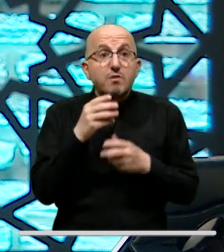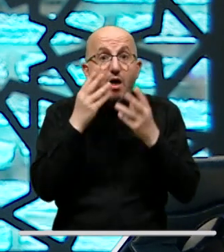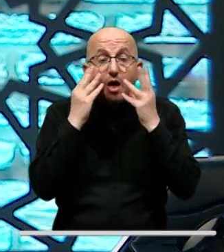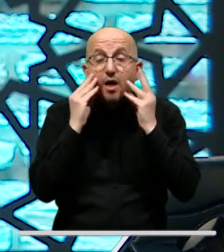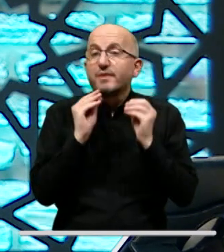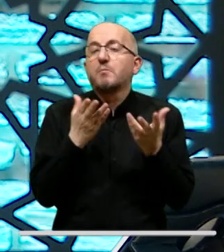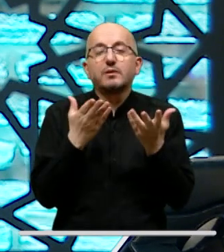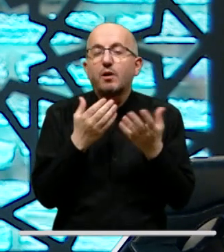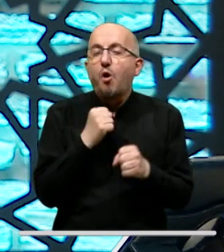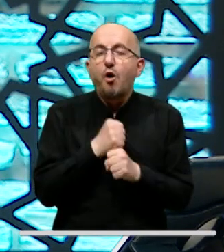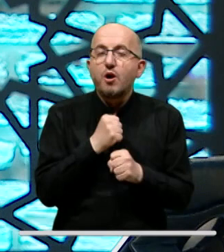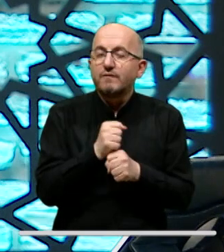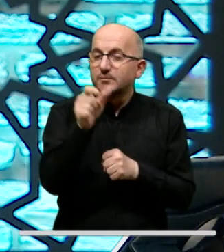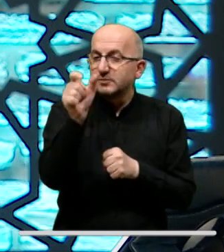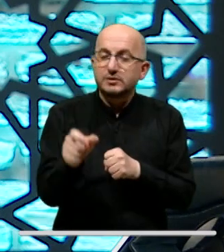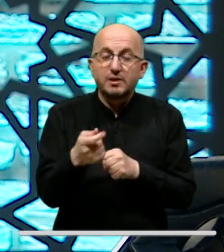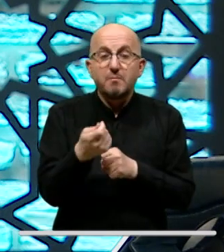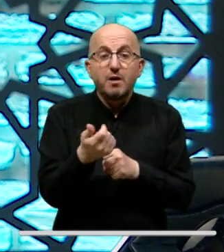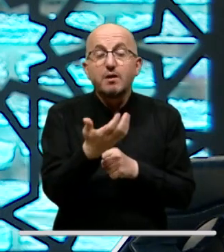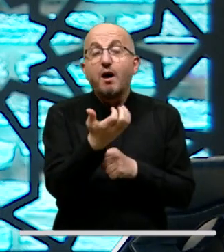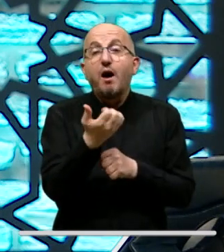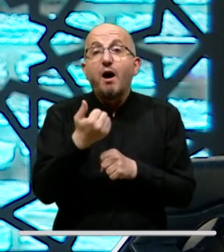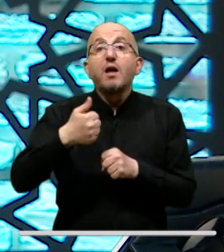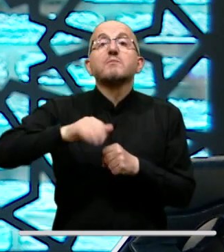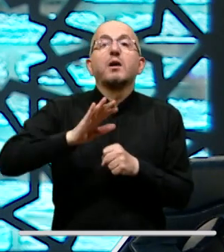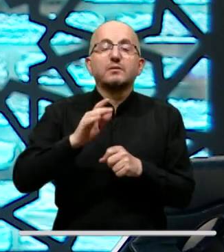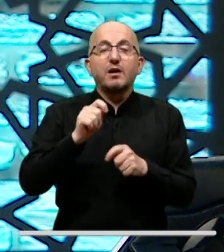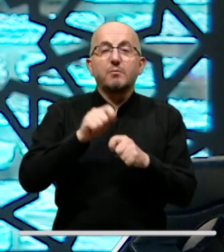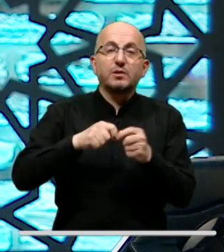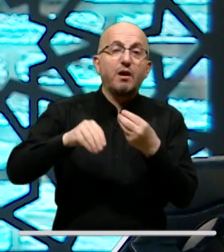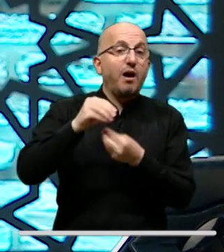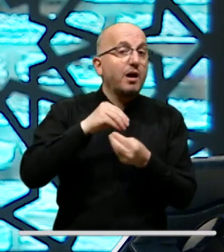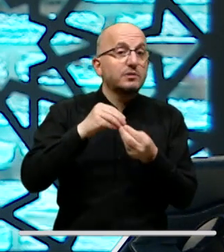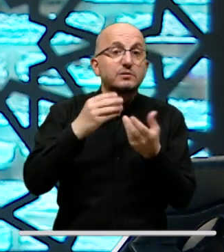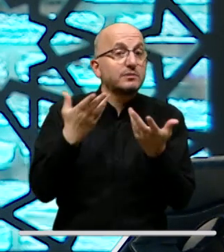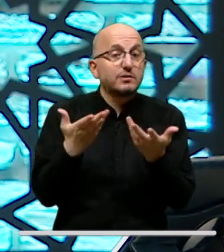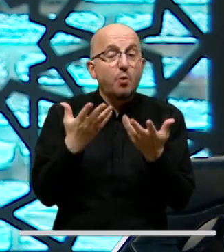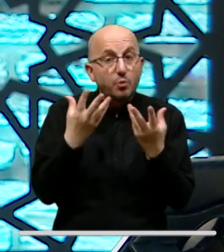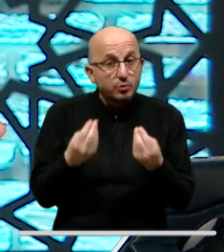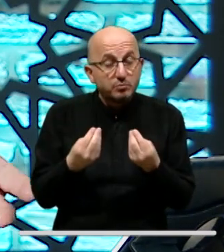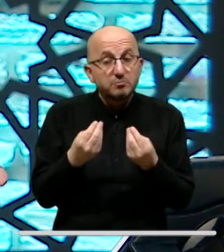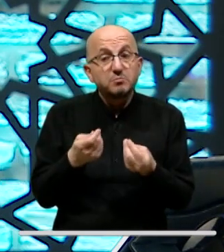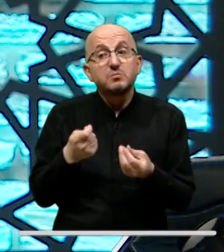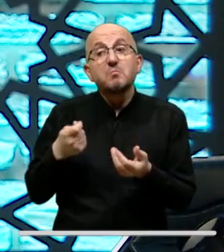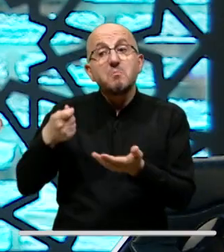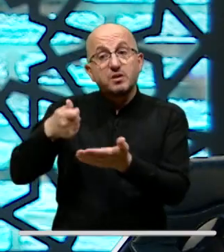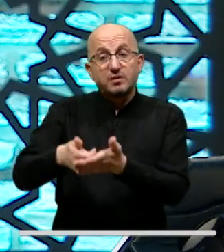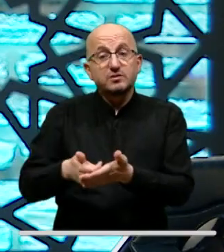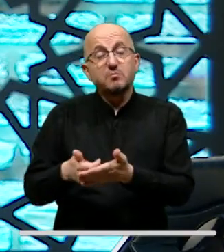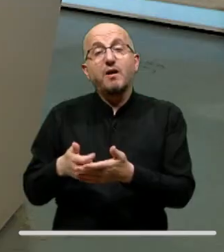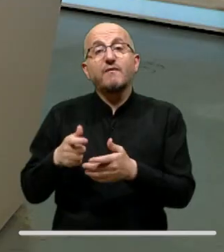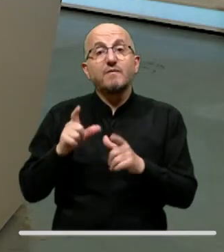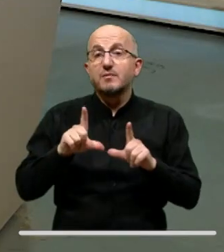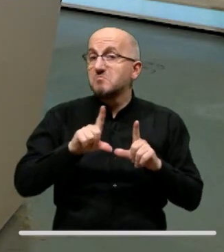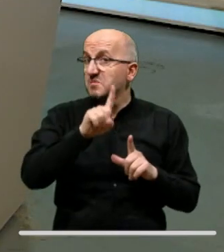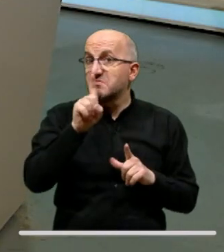hocam diyor görevli bir kişiden Bedel almadan yaptığı Haccın durumu nedir yani Olur mu yoksa bir illaki bir masraf harcama yapılmalı